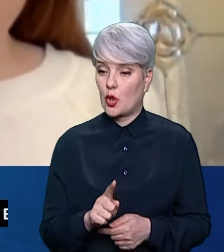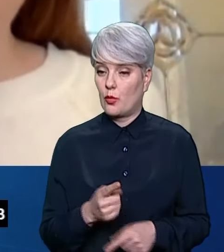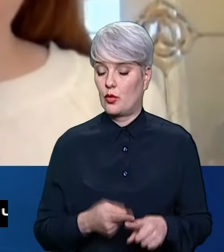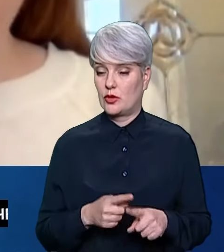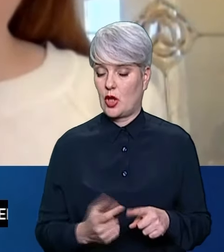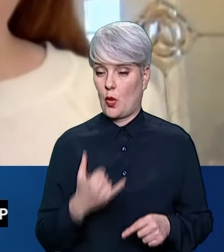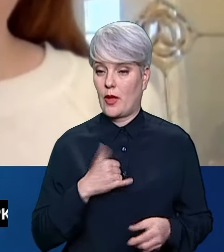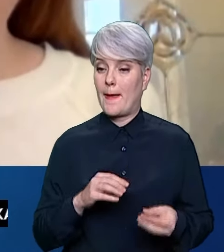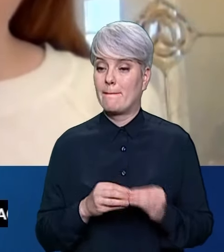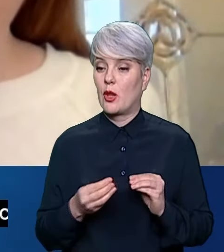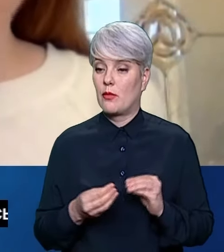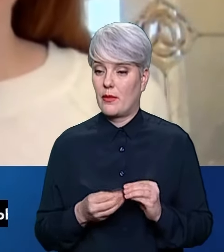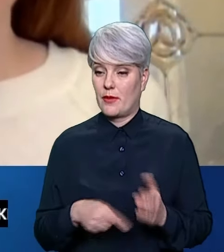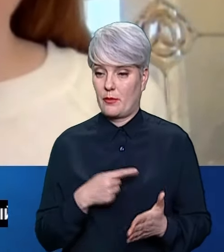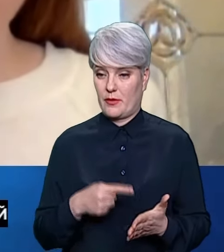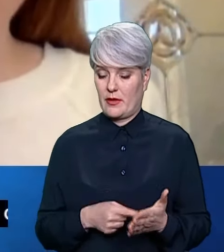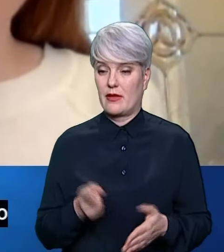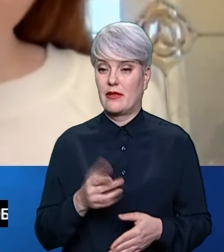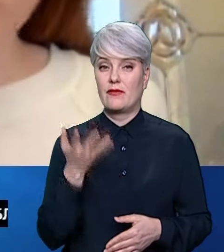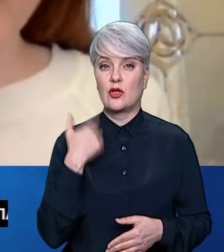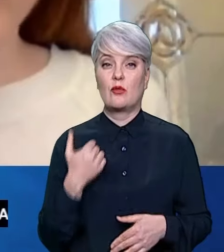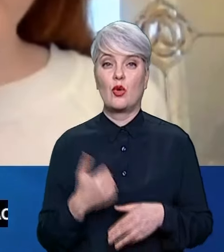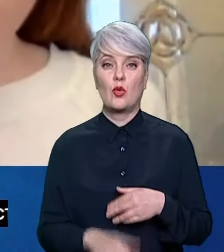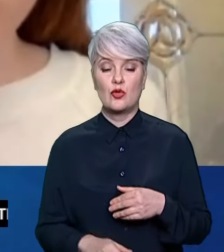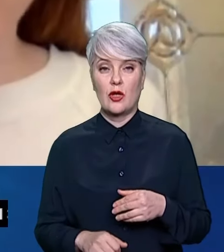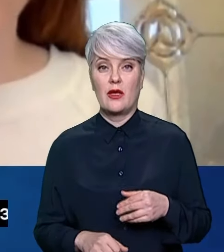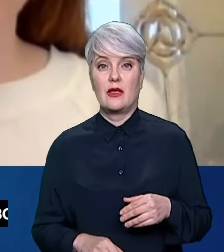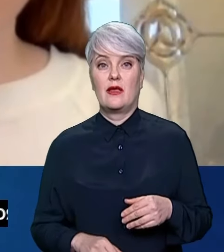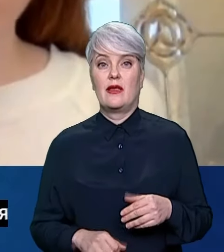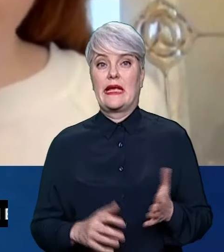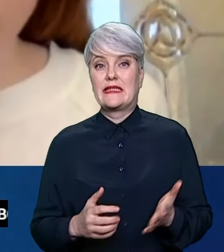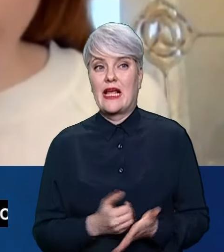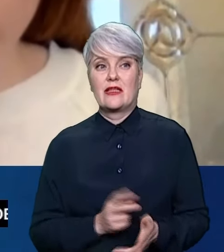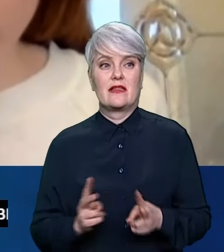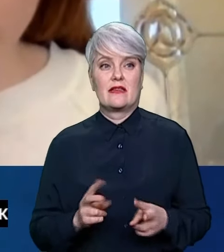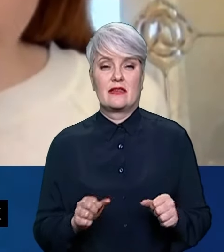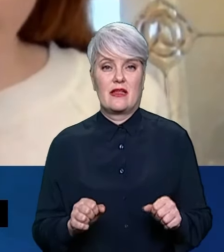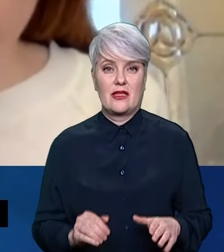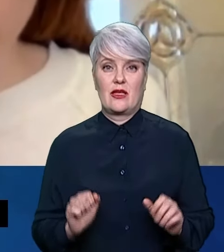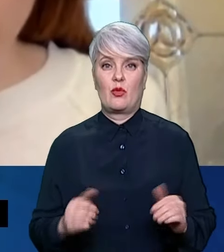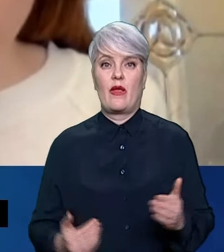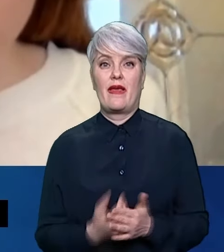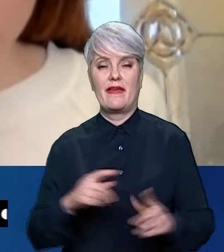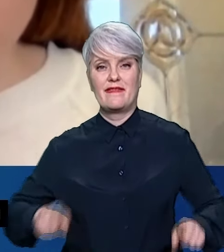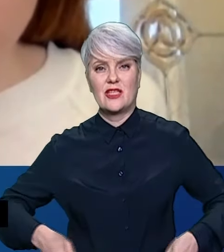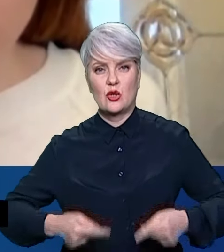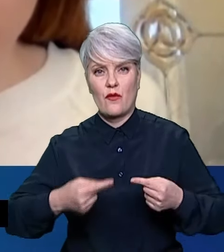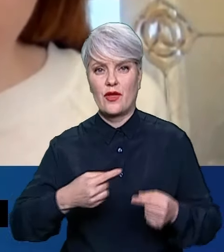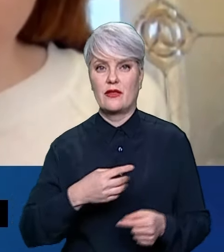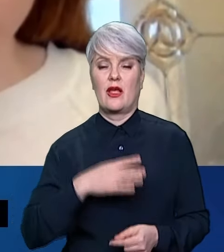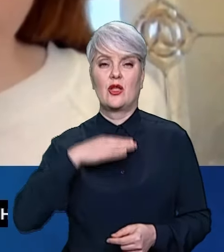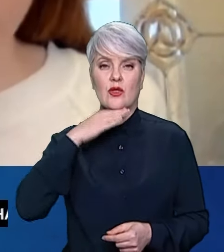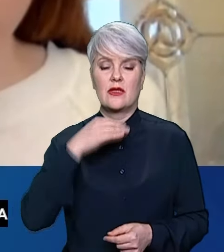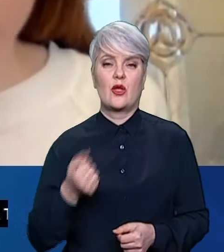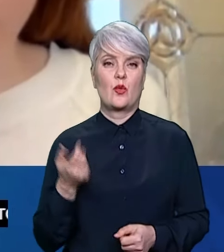нас проблемне питання. І навіть коли ми вже там знайшли певні рішення і змогли відновити достатньо велику